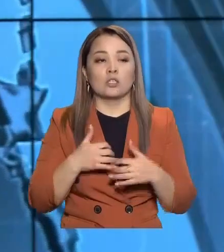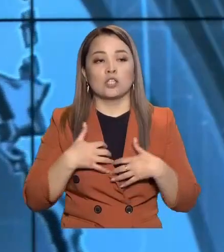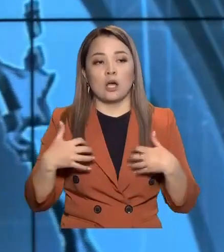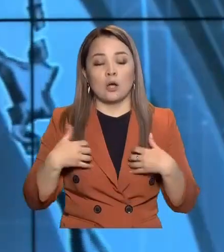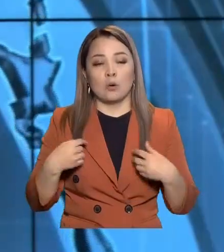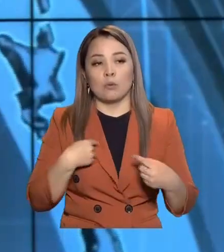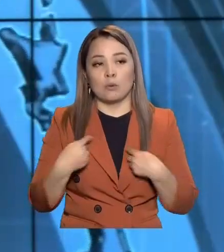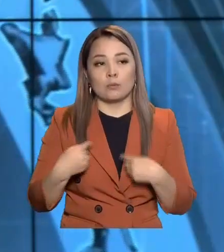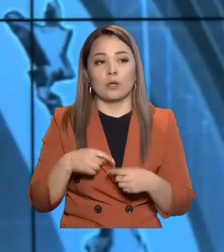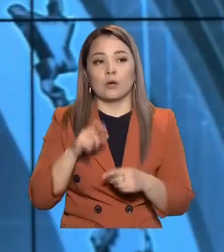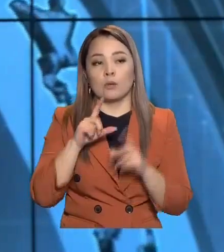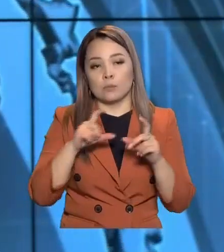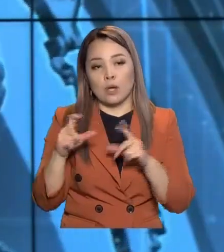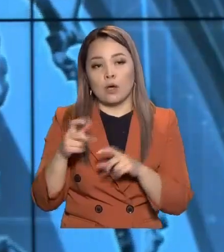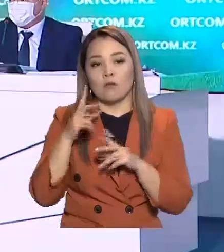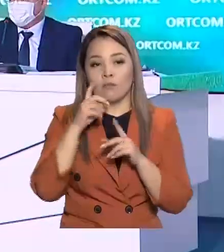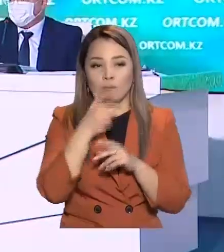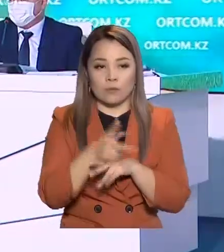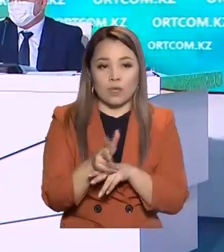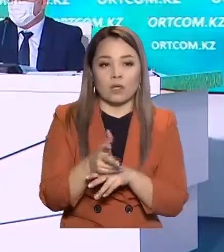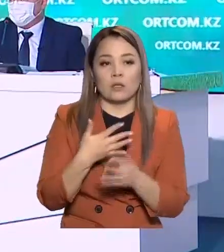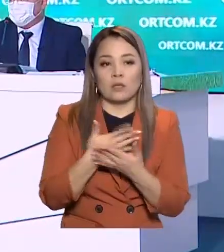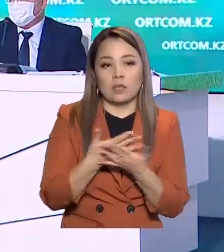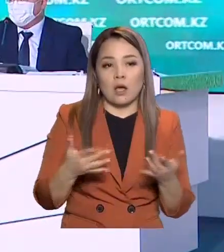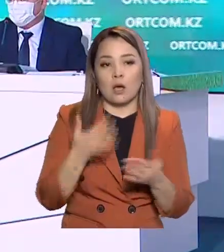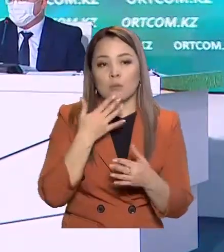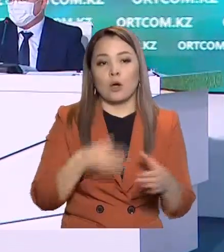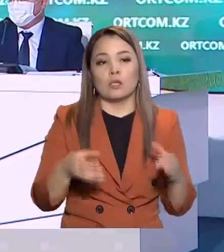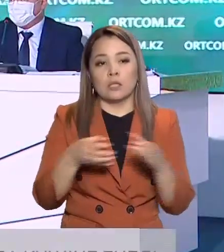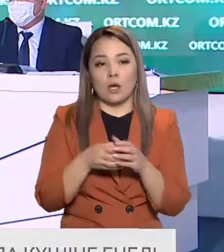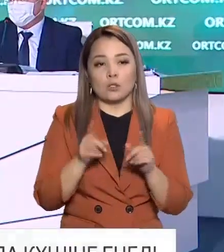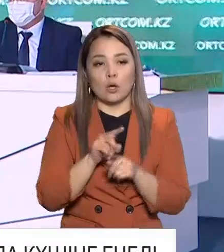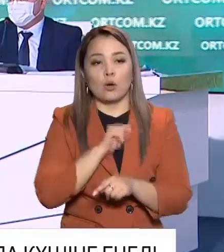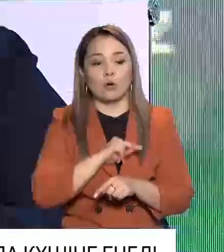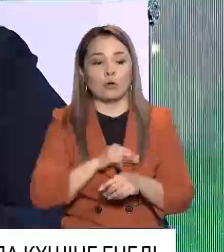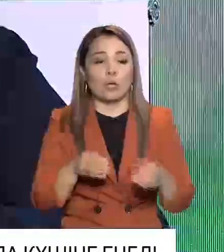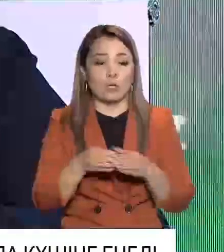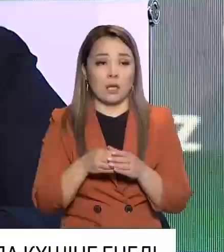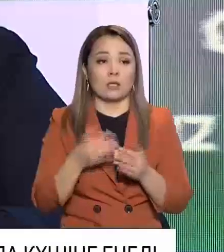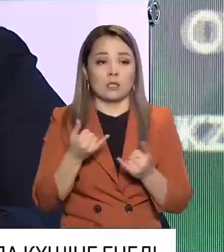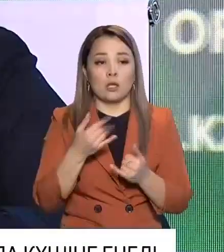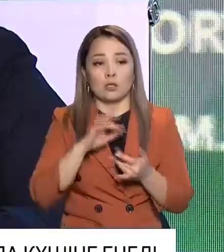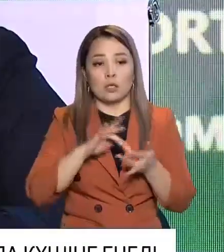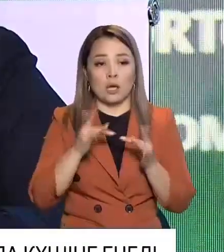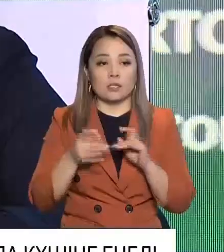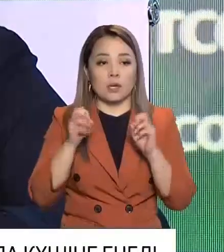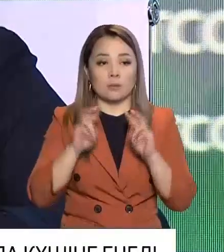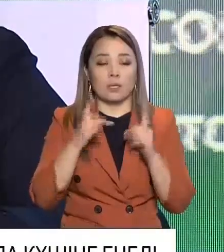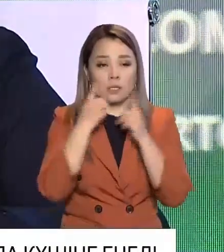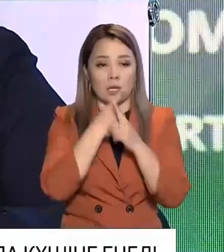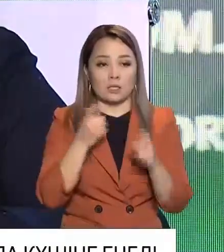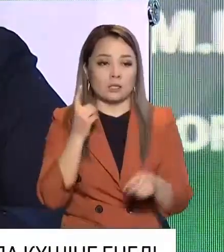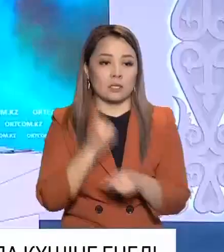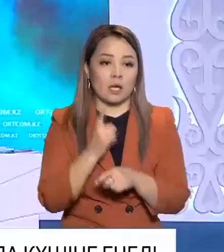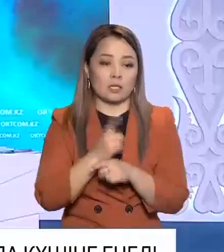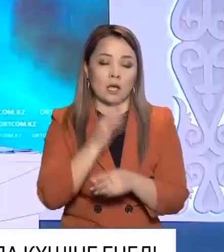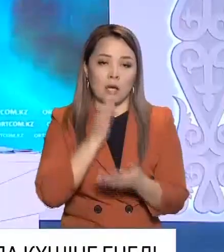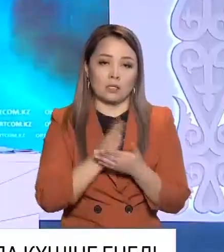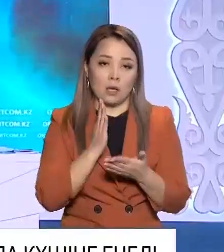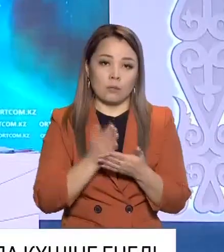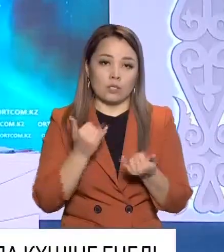қорлаған, қатыгездікпен түсірілген фото-видеоны кез келген бұқаралық ақпарат құралдарымен әлеуметтік желілерде жариялауға тыйым